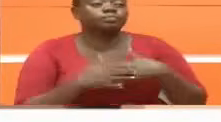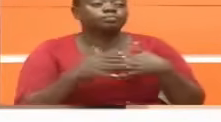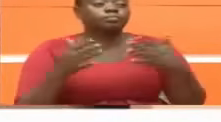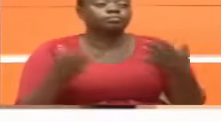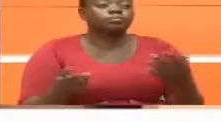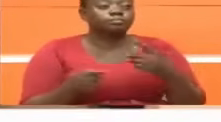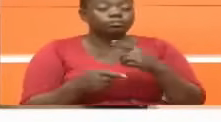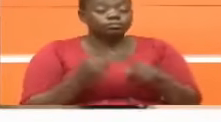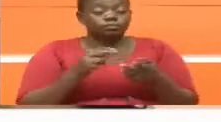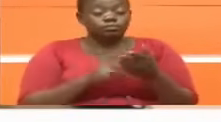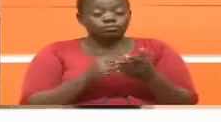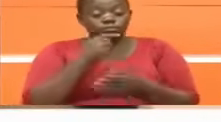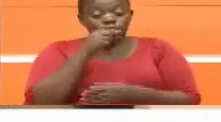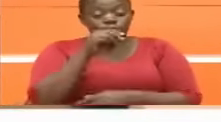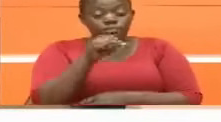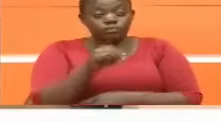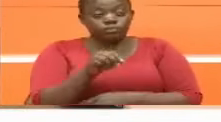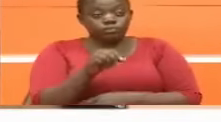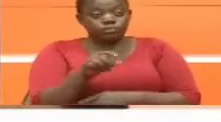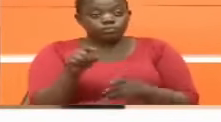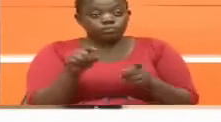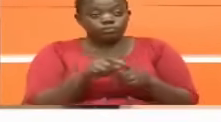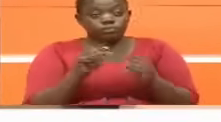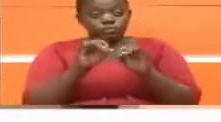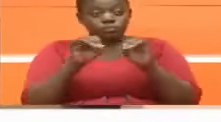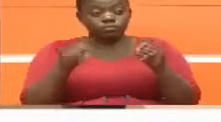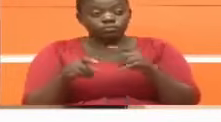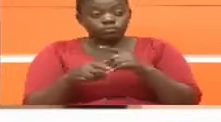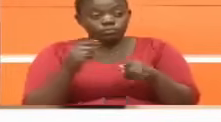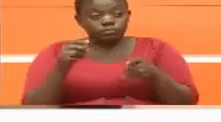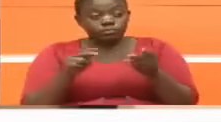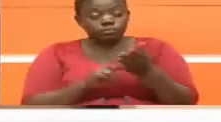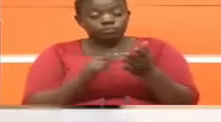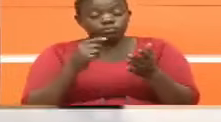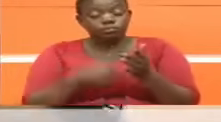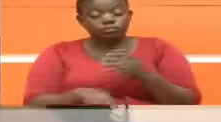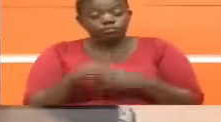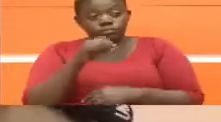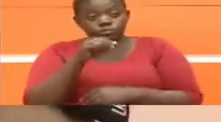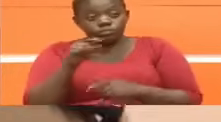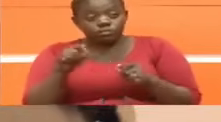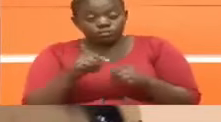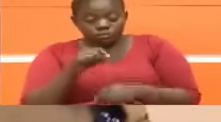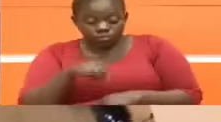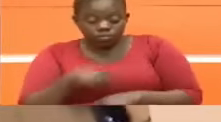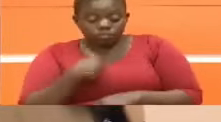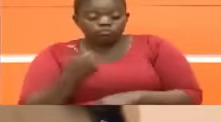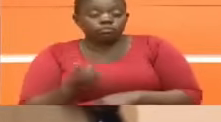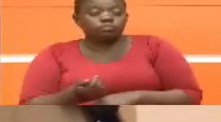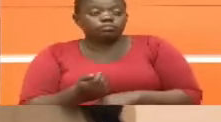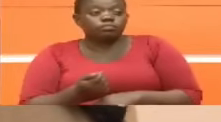ng'akozesa obutwa saako n'egy'okugezaako okutta ng'akozesa obutwa saako naye yennyini